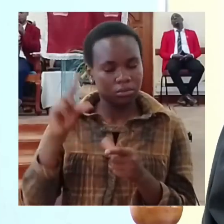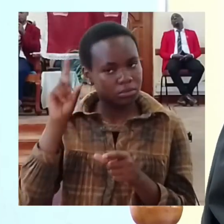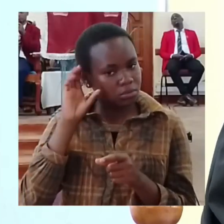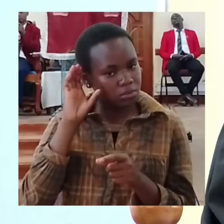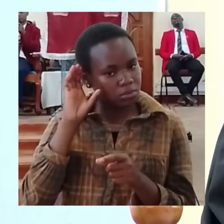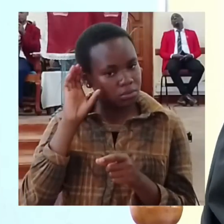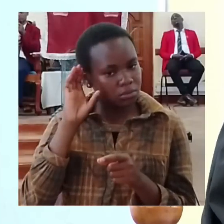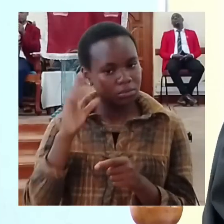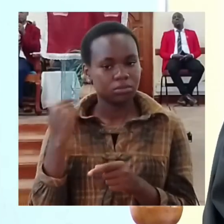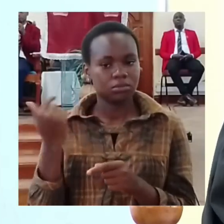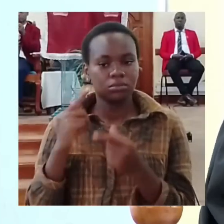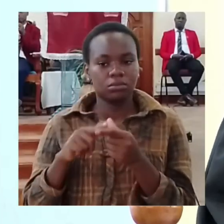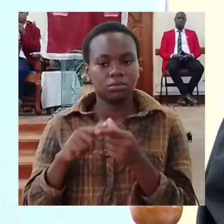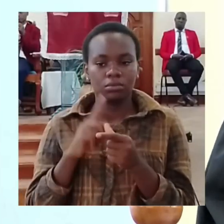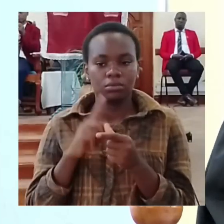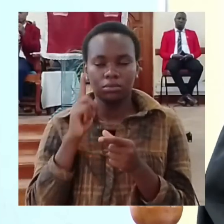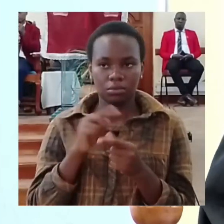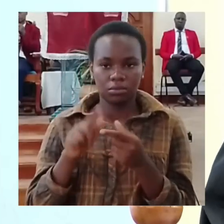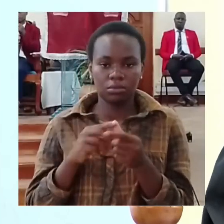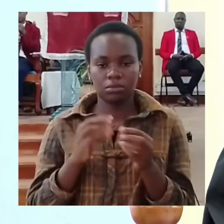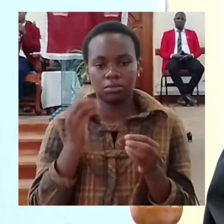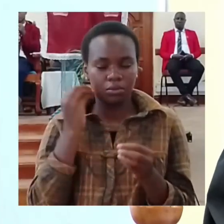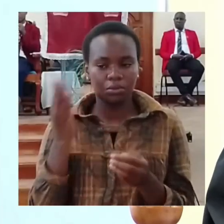tu. Twarĩkia ngeka atĩa?